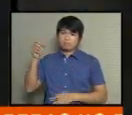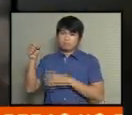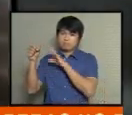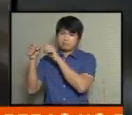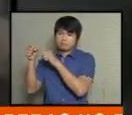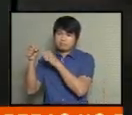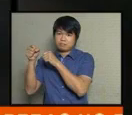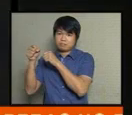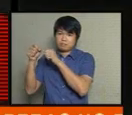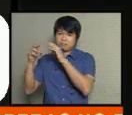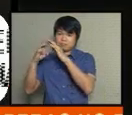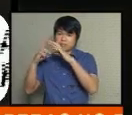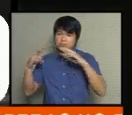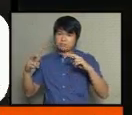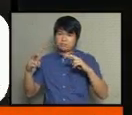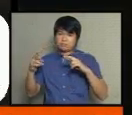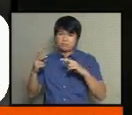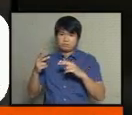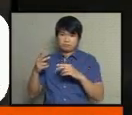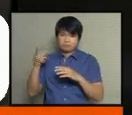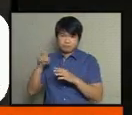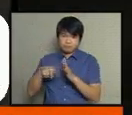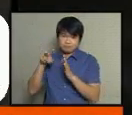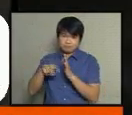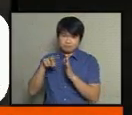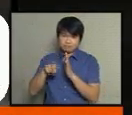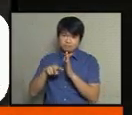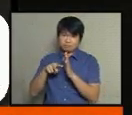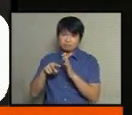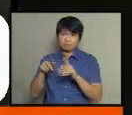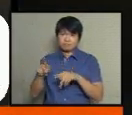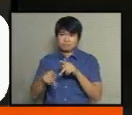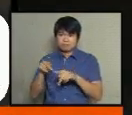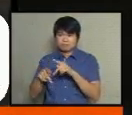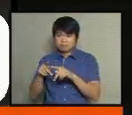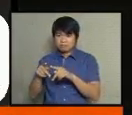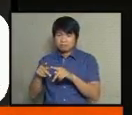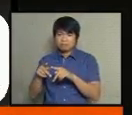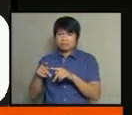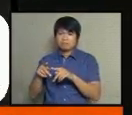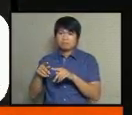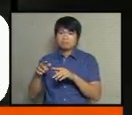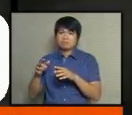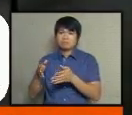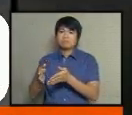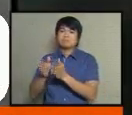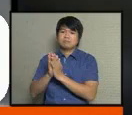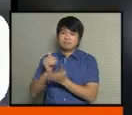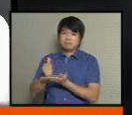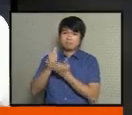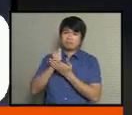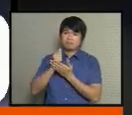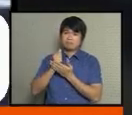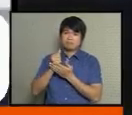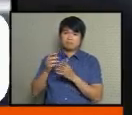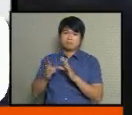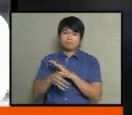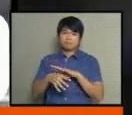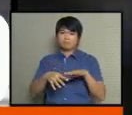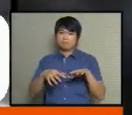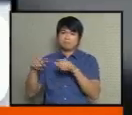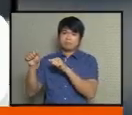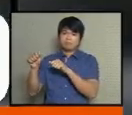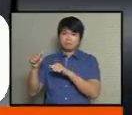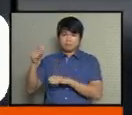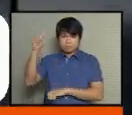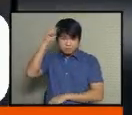bubungan. Nakuhaan pa ito ng video ng mga residente para manawagan ng tulong para makalikas sila. Sakla